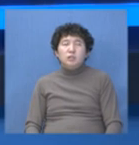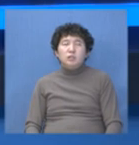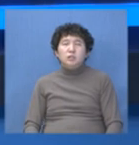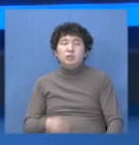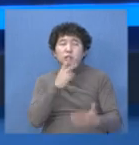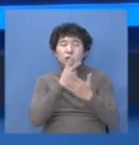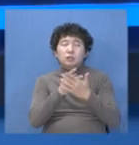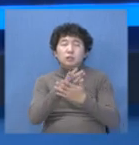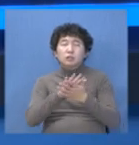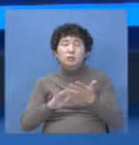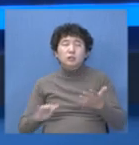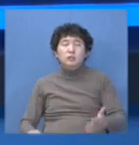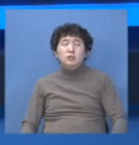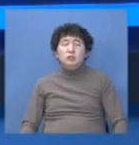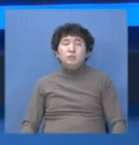тілшіміз де барып қайтқан болатын.